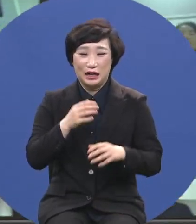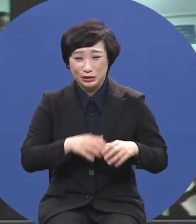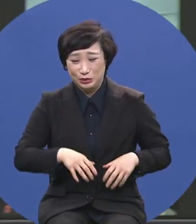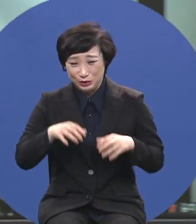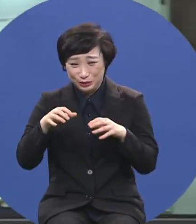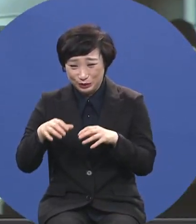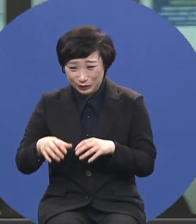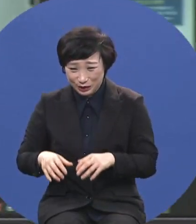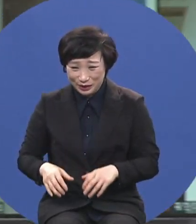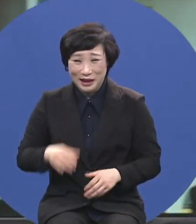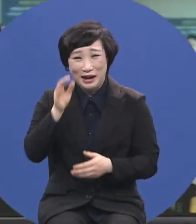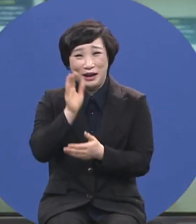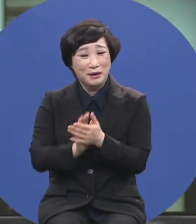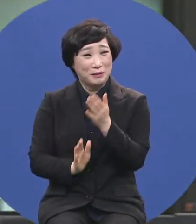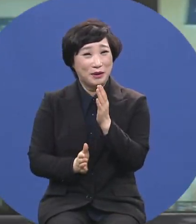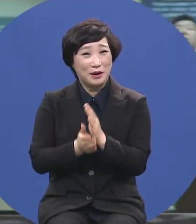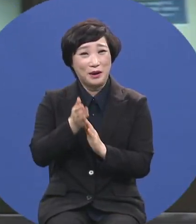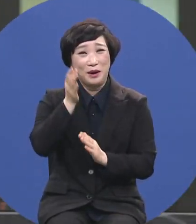나나